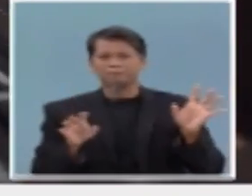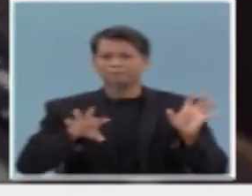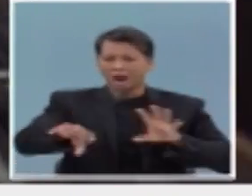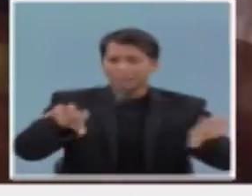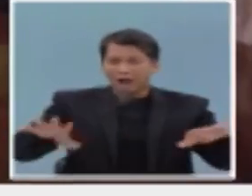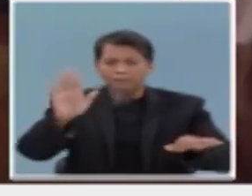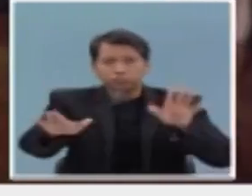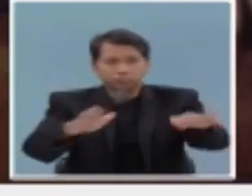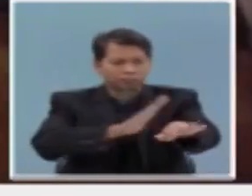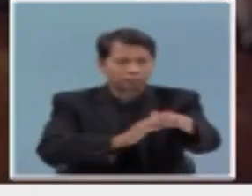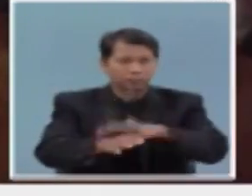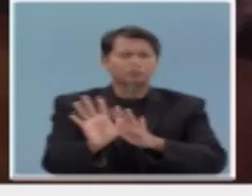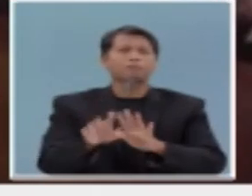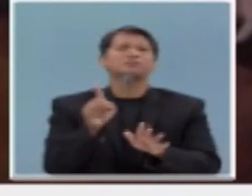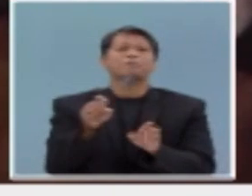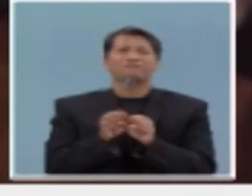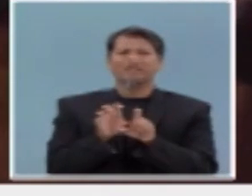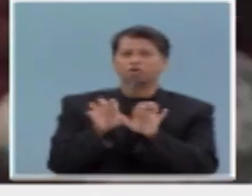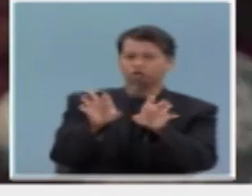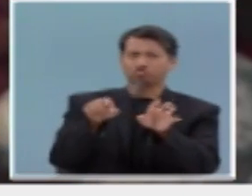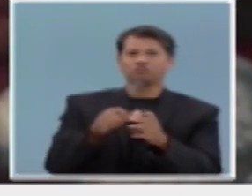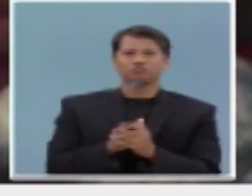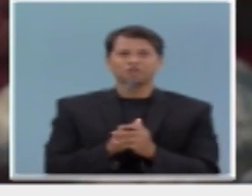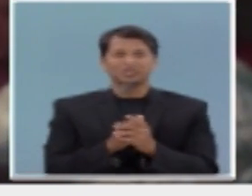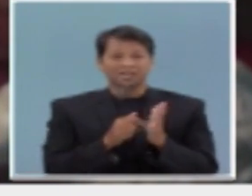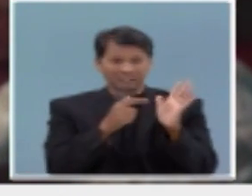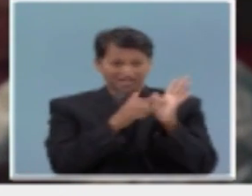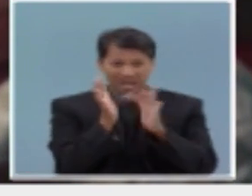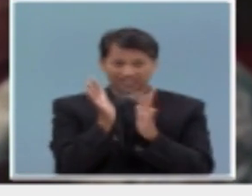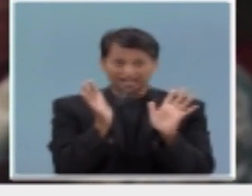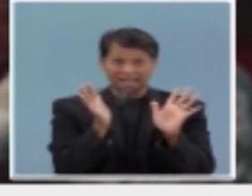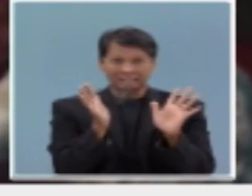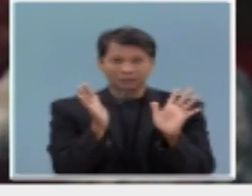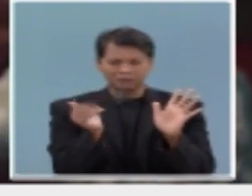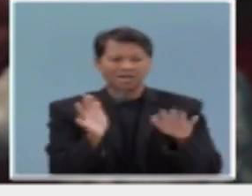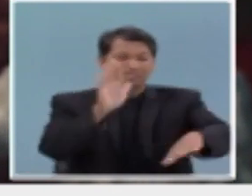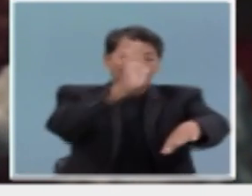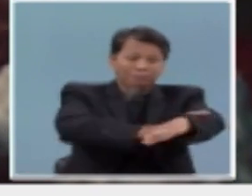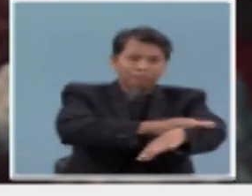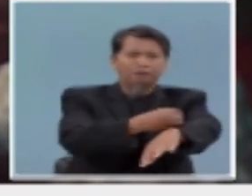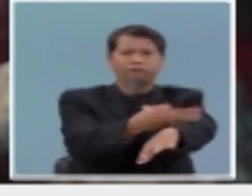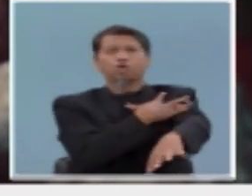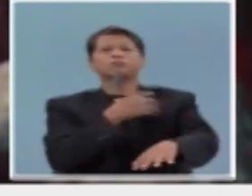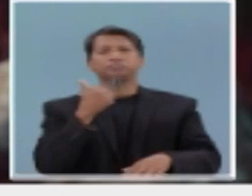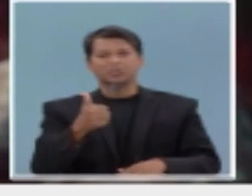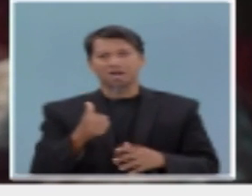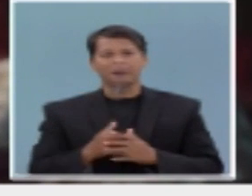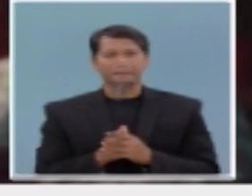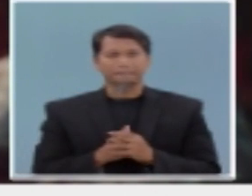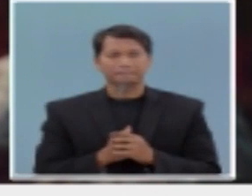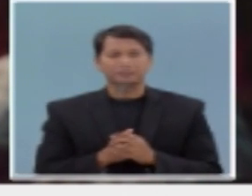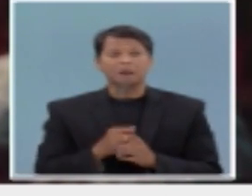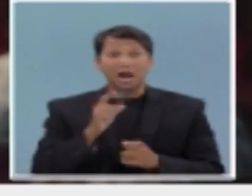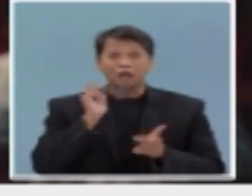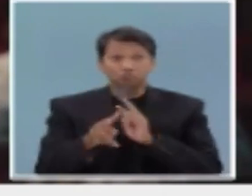virus. Kalau telapak tangan kita sudah terkena virus, maka virus tersebut akan mudah masuk ke dalam tubuh kita melalui mata, hidung,